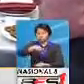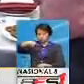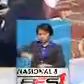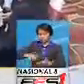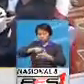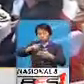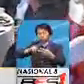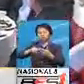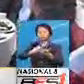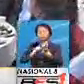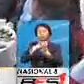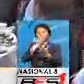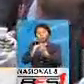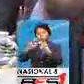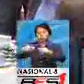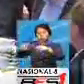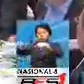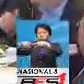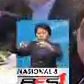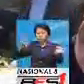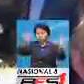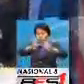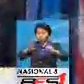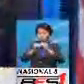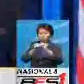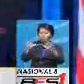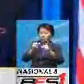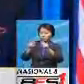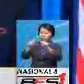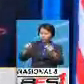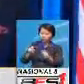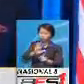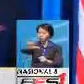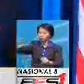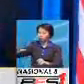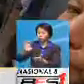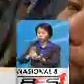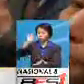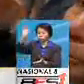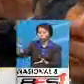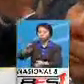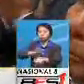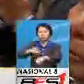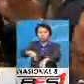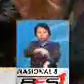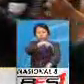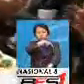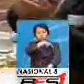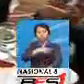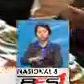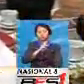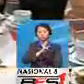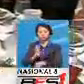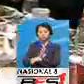petanda baik bahawa potensi pasaran ASEAN semakin mendapat tempat dalam kalangan penanam modal jangka panjang menteri